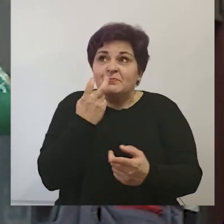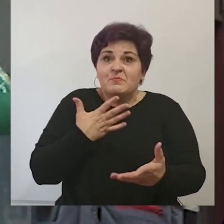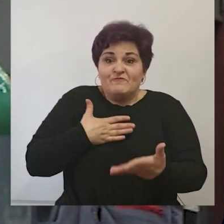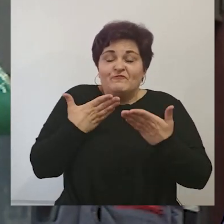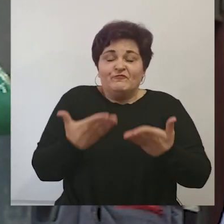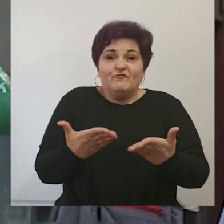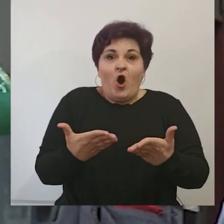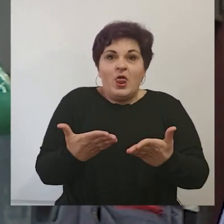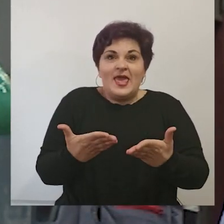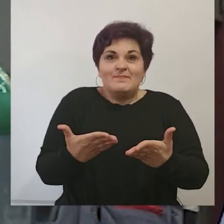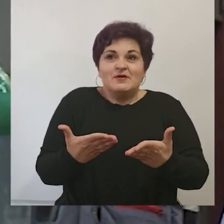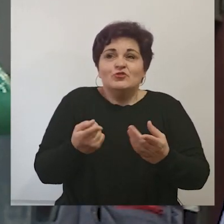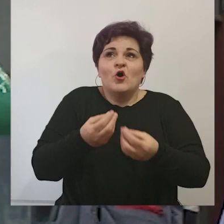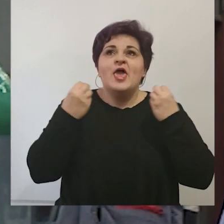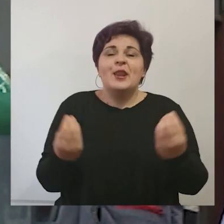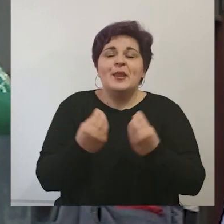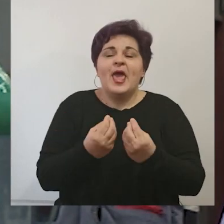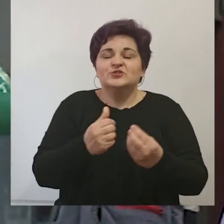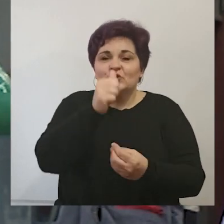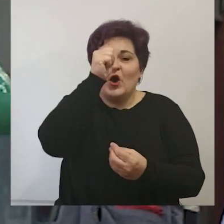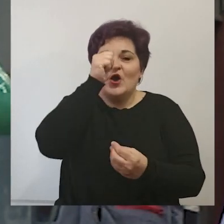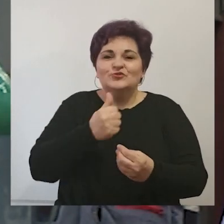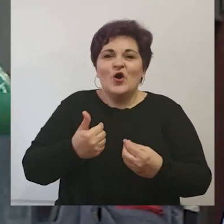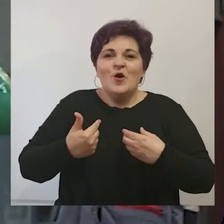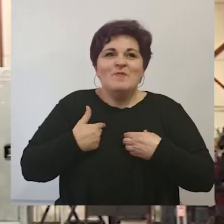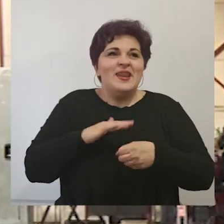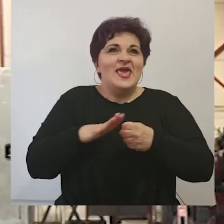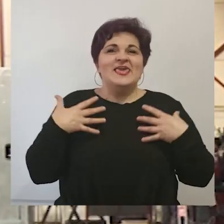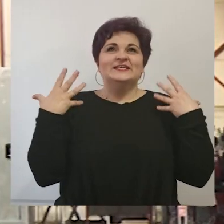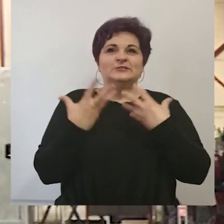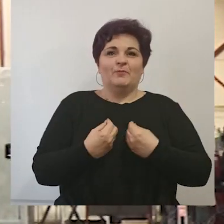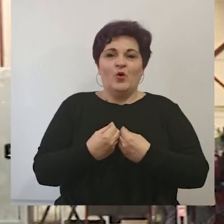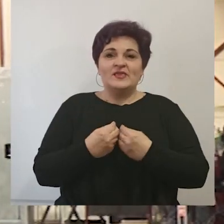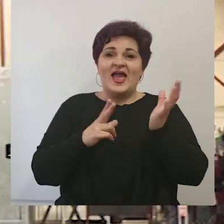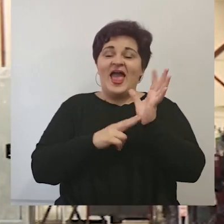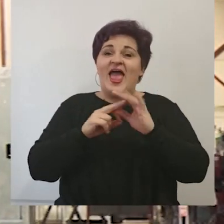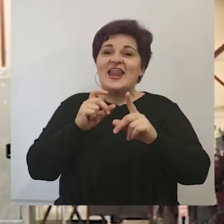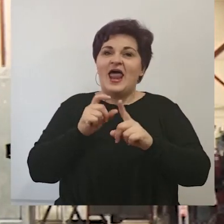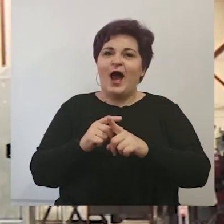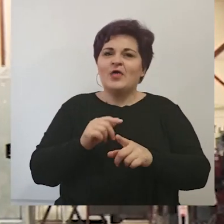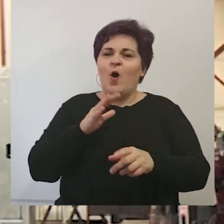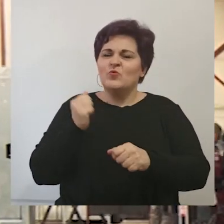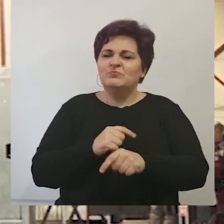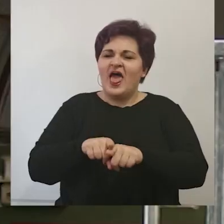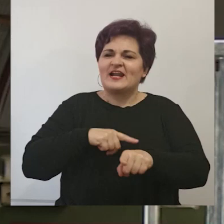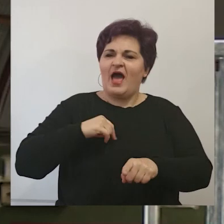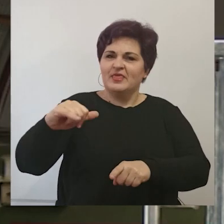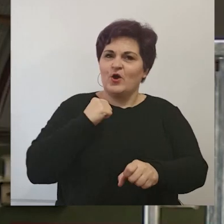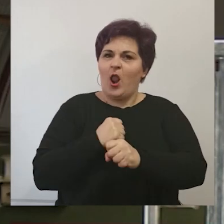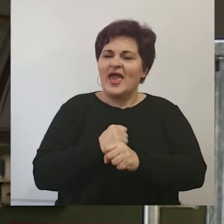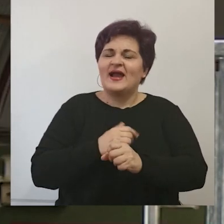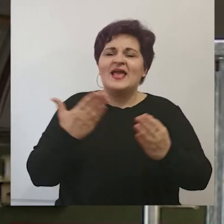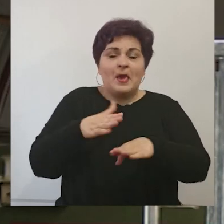privlači me, volim ga i jednostavno to je nešto što mi ispunjava. Nada uspješno parira svojim radnim